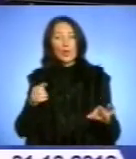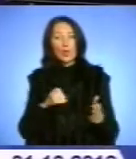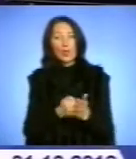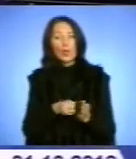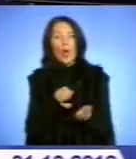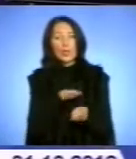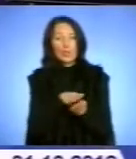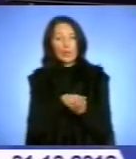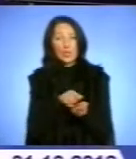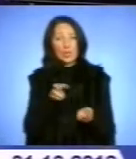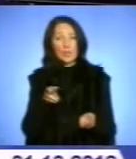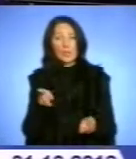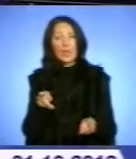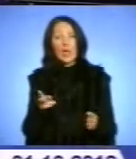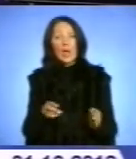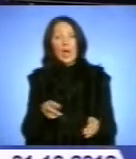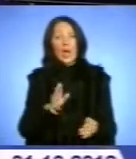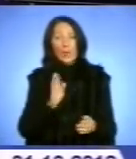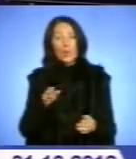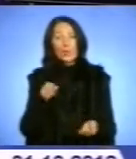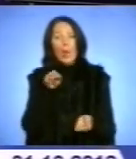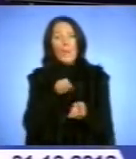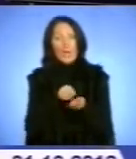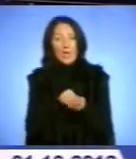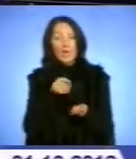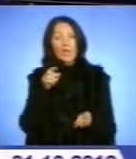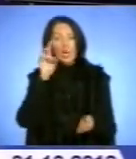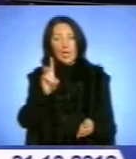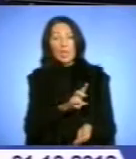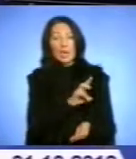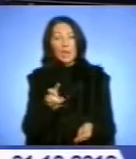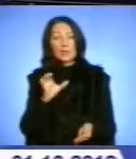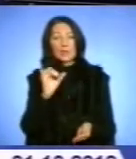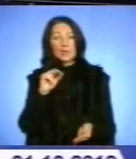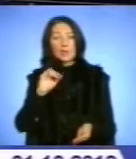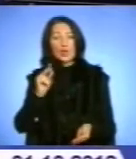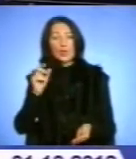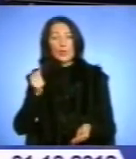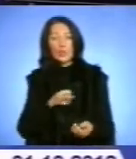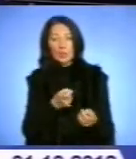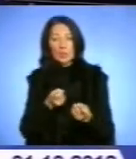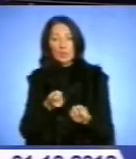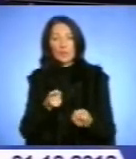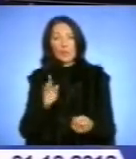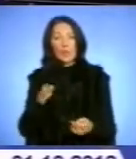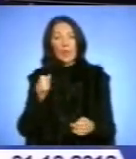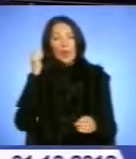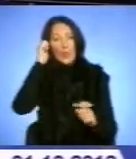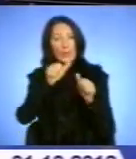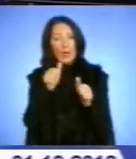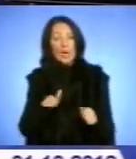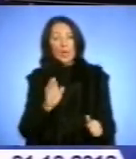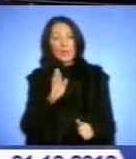меморіалу українським січовим стрільцям відбудеться панахида. Захід організовано товариством «Меморіал» імені Василя Стуса і обласною